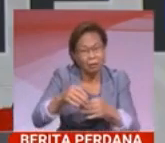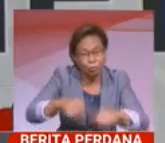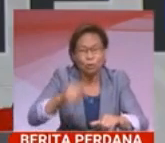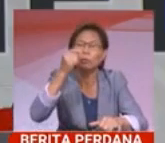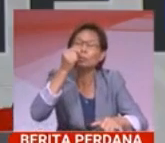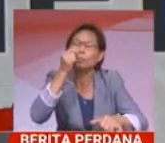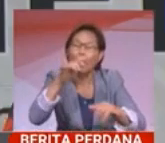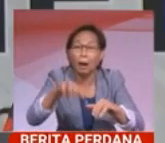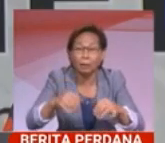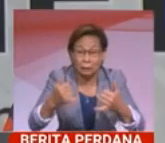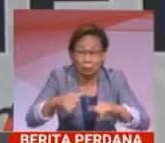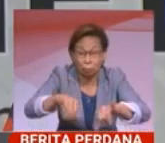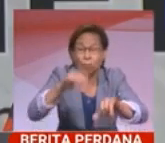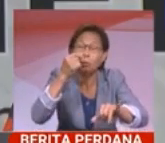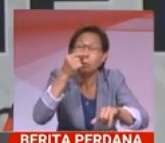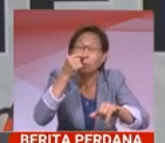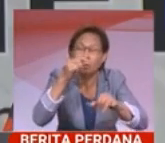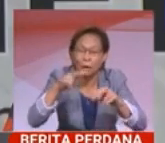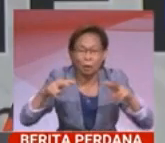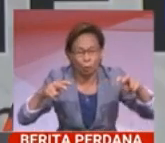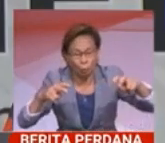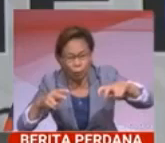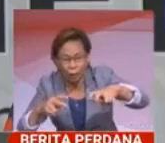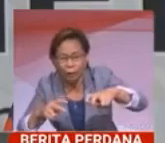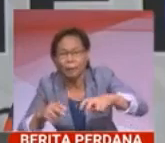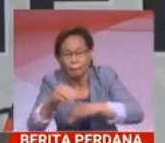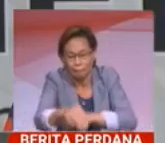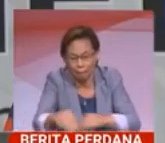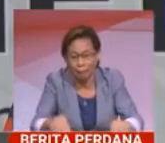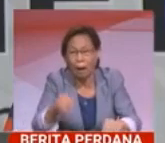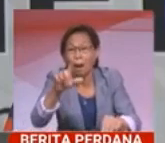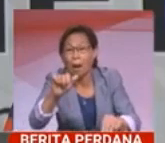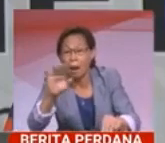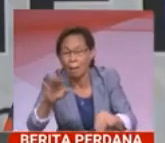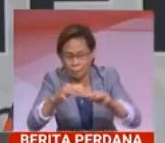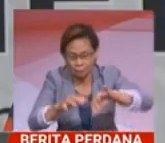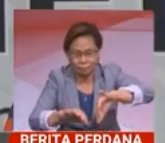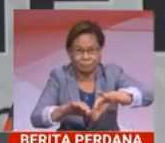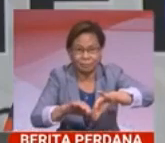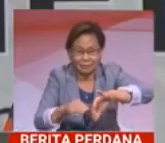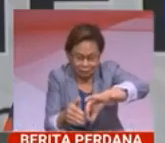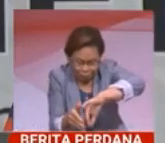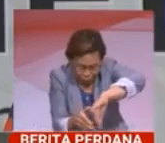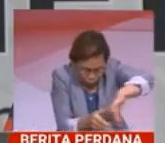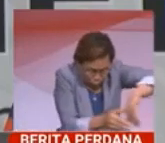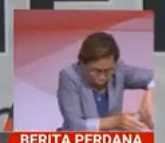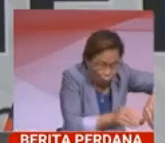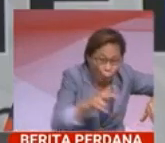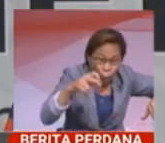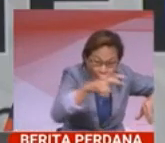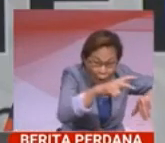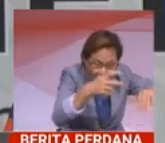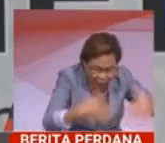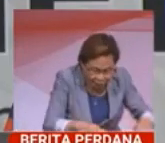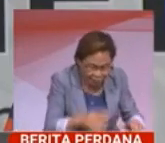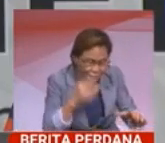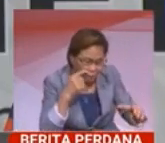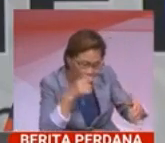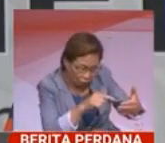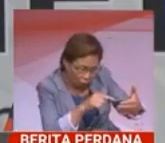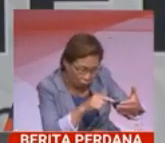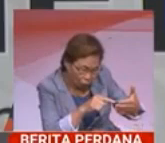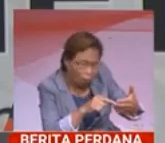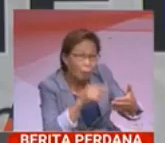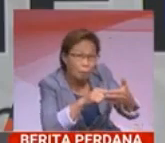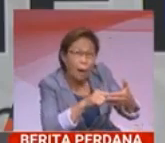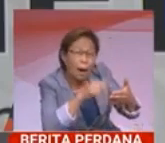swap ataupun wireless tersebut di makmal normal akan coba asingkan wajah tersebut sebelum kita boleh kututurkan dampak cek